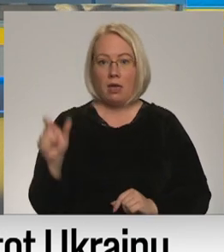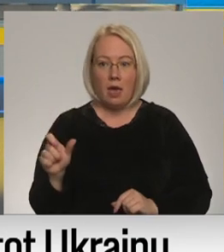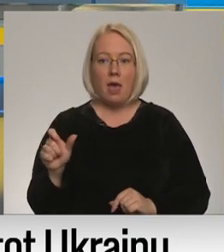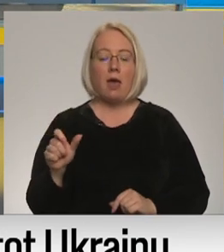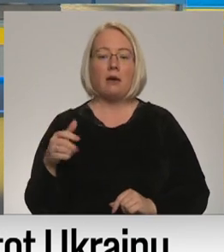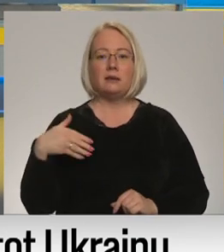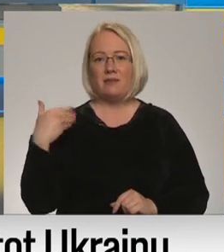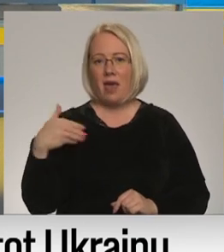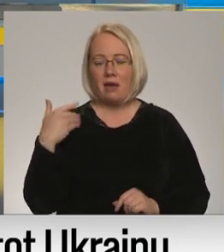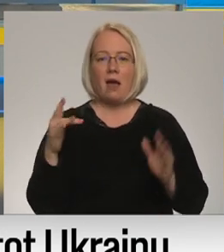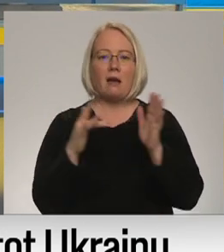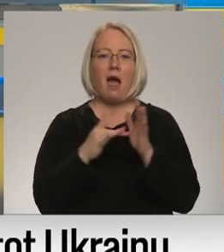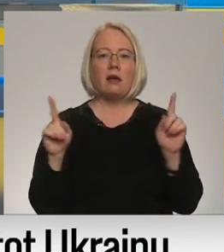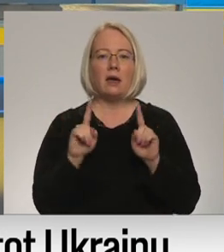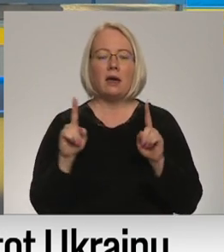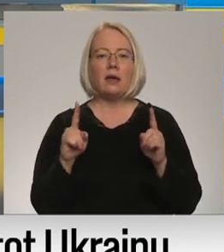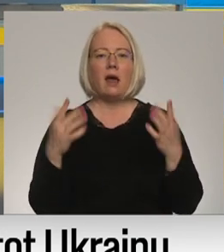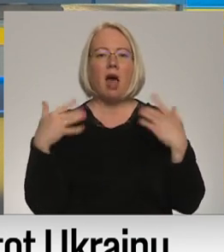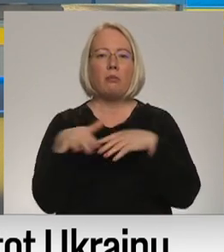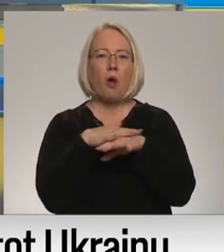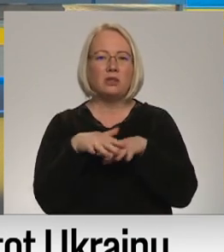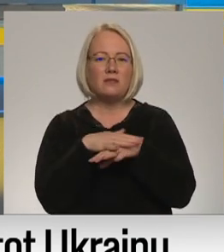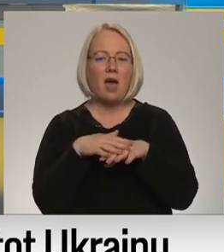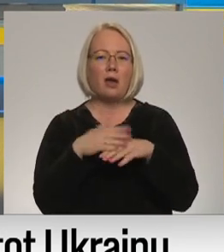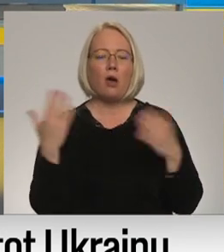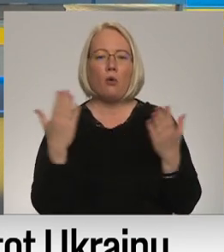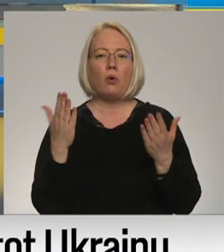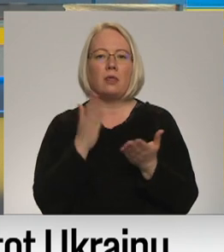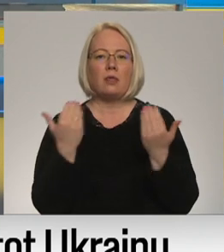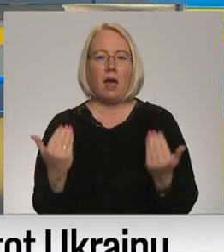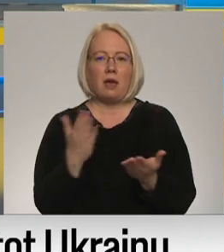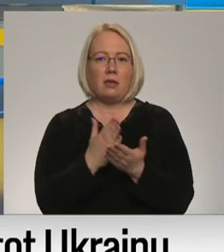Sveika, Madara, kāda šobrīd ir atmosfēra tur, kur atrodies tu?